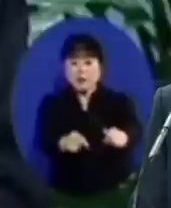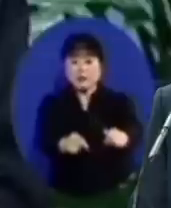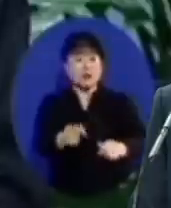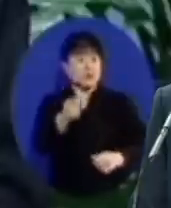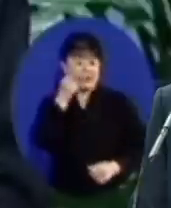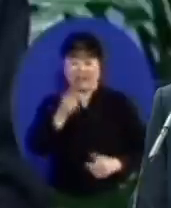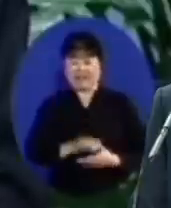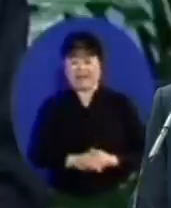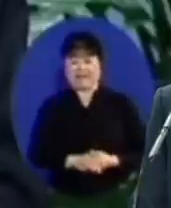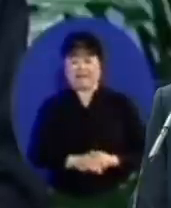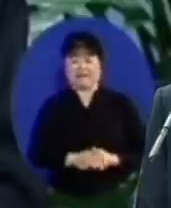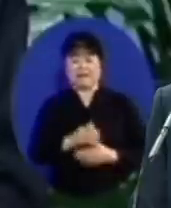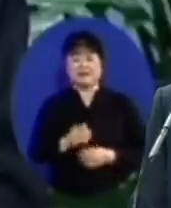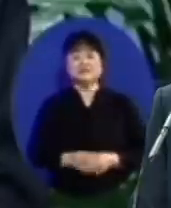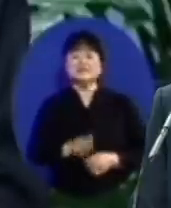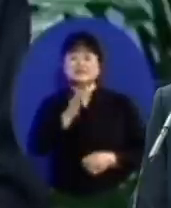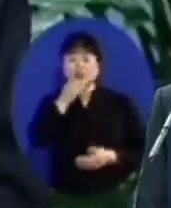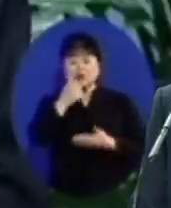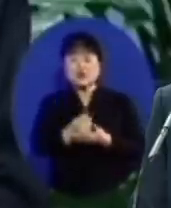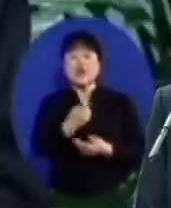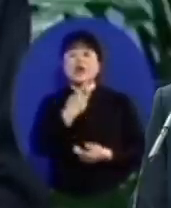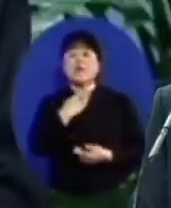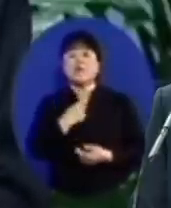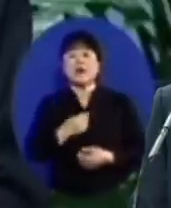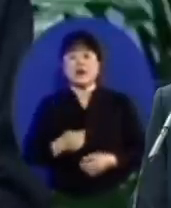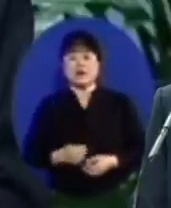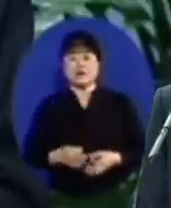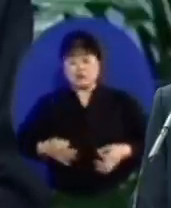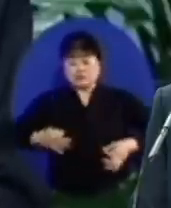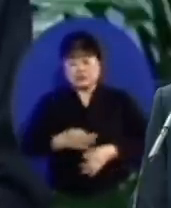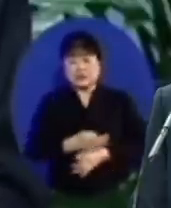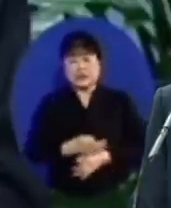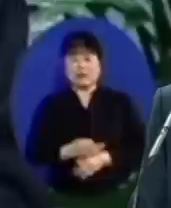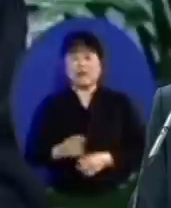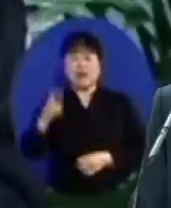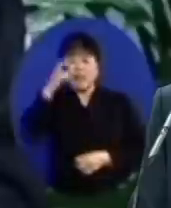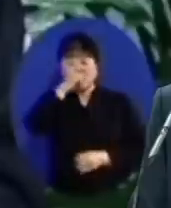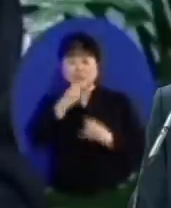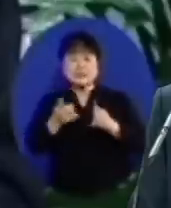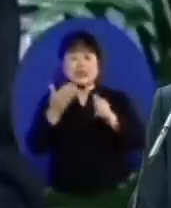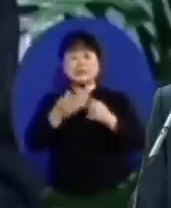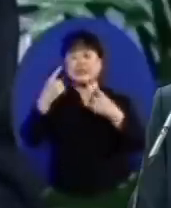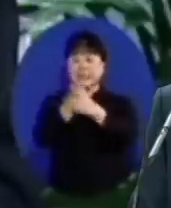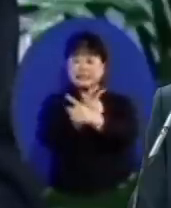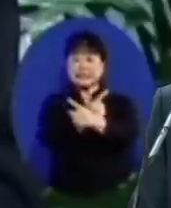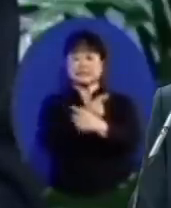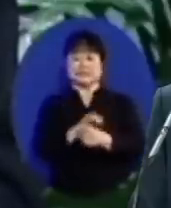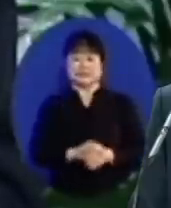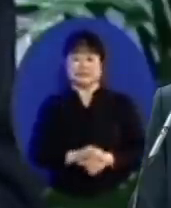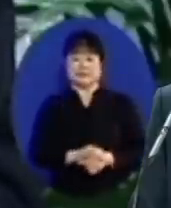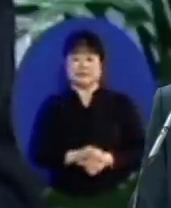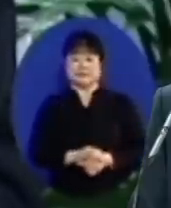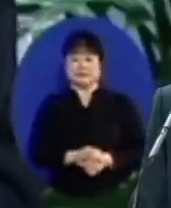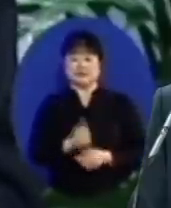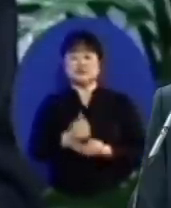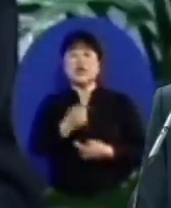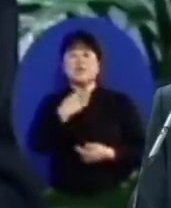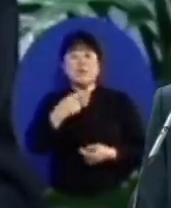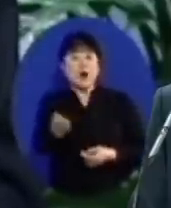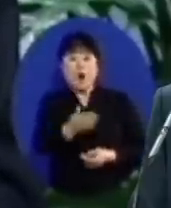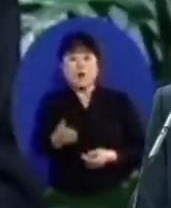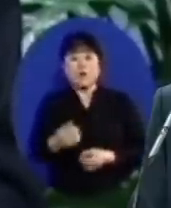것입니다. 하물며 죄를 짓고 불의하고 추악한 인류들을 대신해서 짓지도 않은 죄를